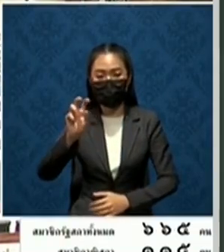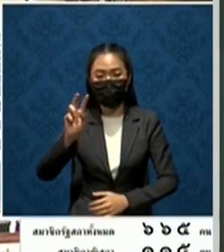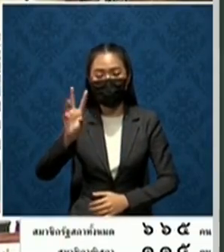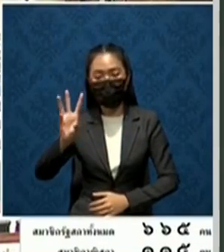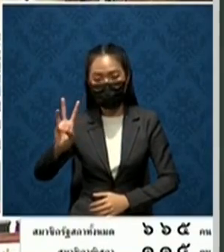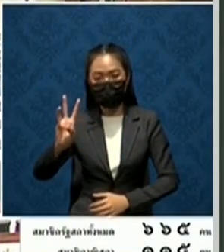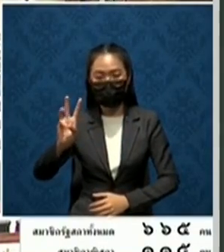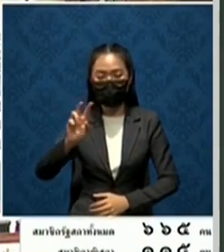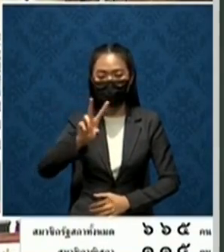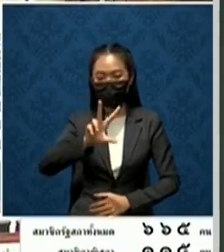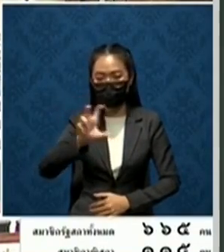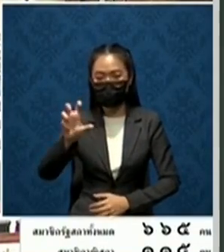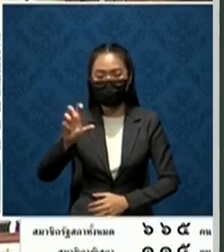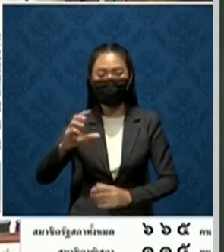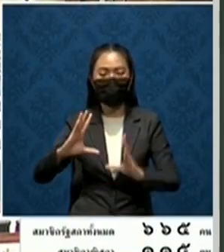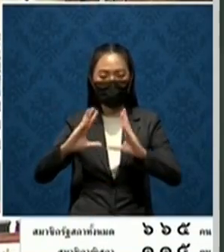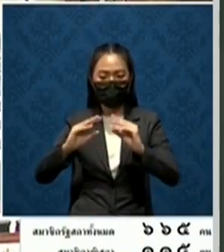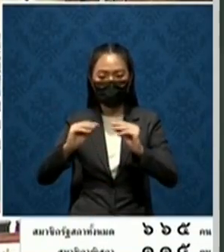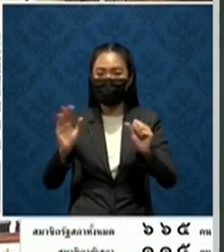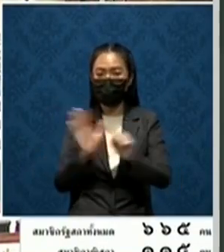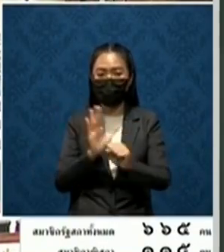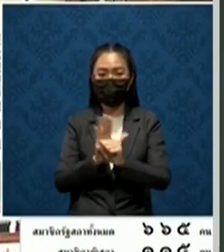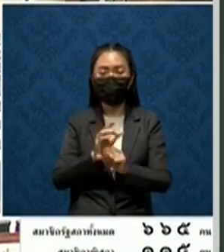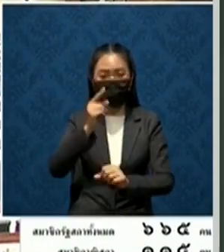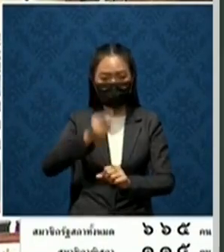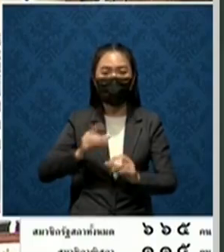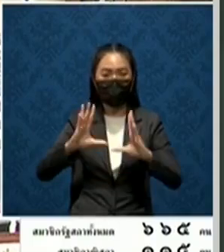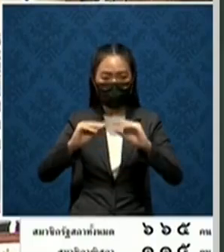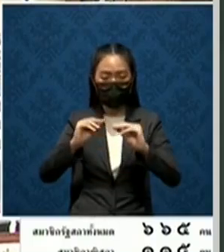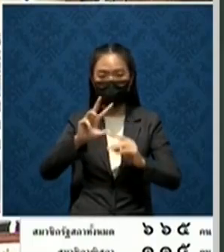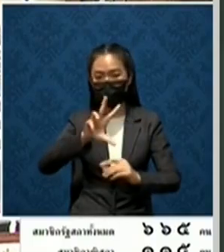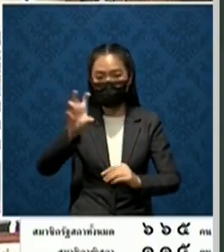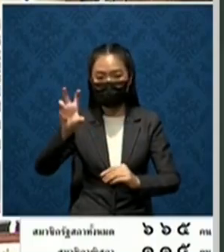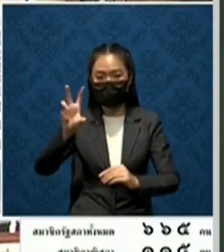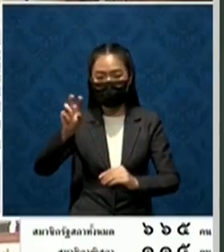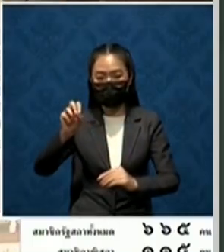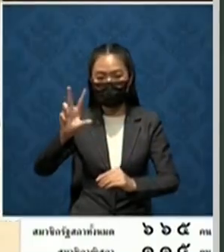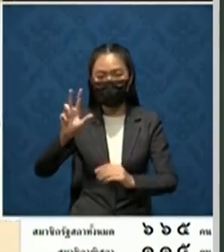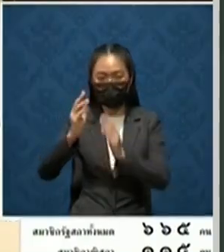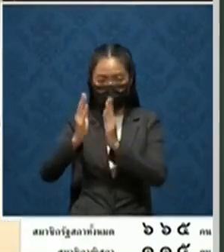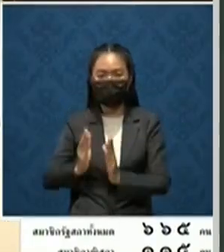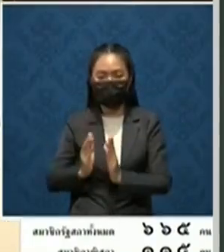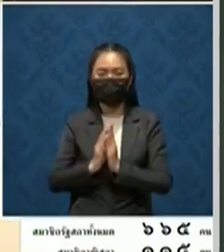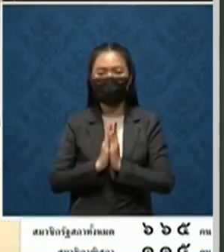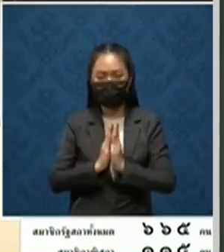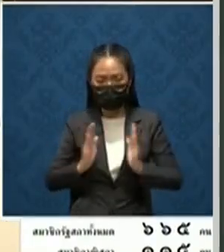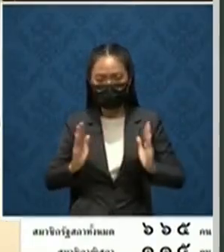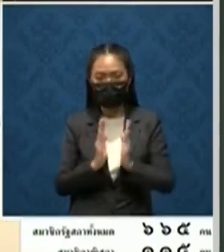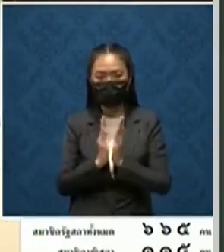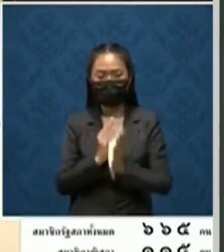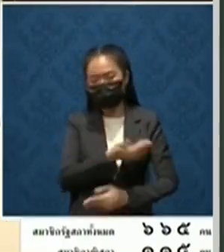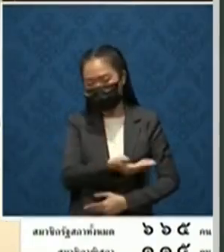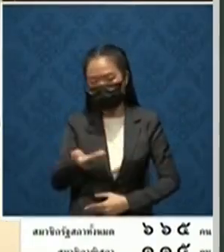าภรณ์แล้วก็เชื่อว่าน่าจะสำเร็จและแม้แต่ในชั้นวุฒิสภาก็เตรียมที่จะรอพิจารณากฎหมาย